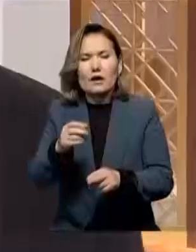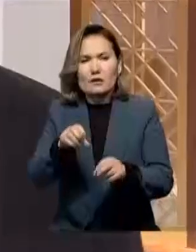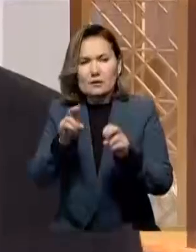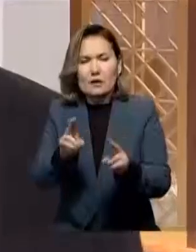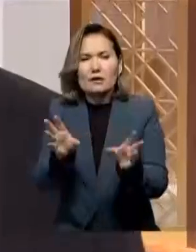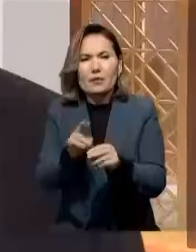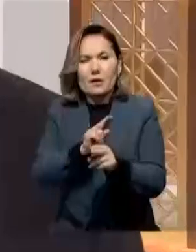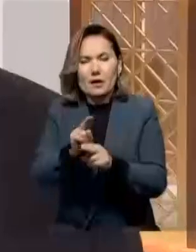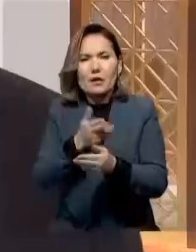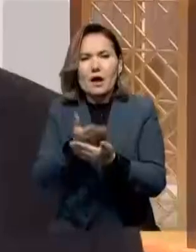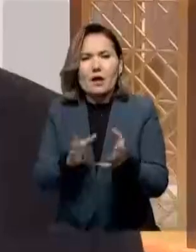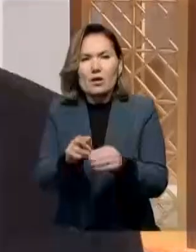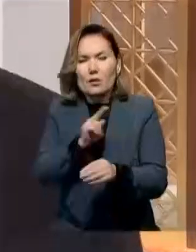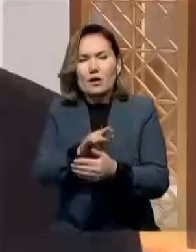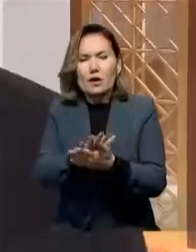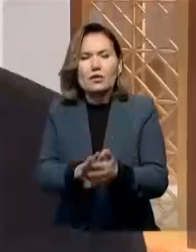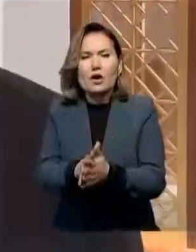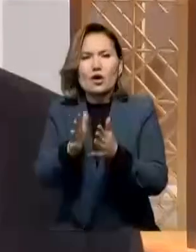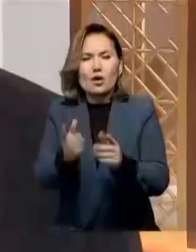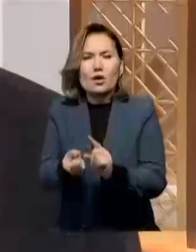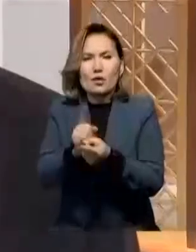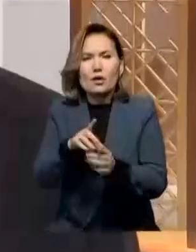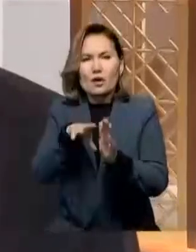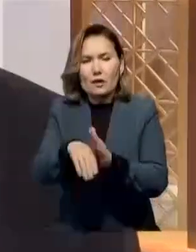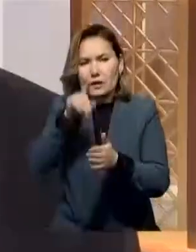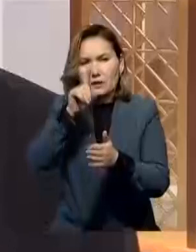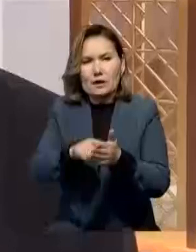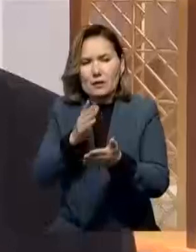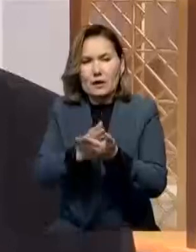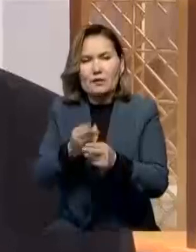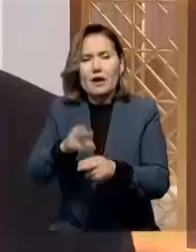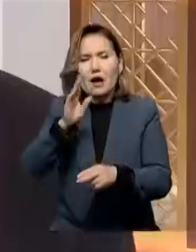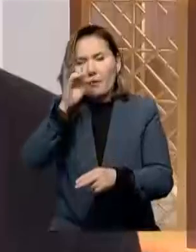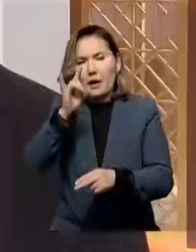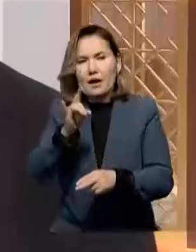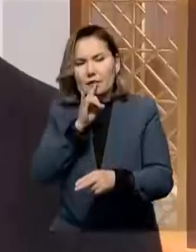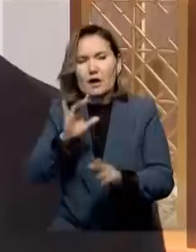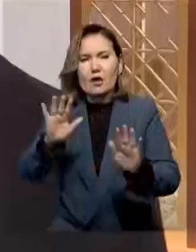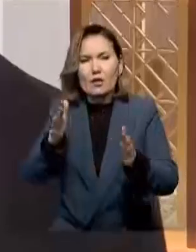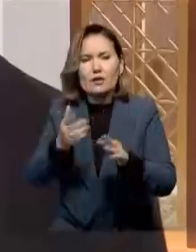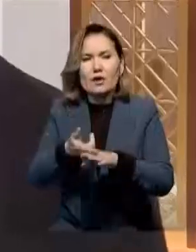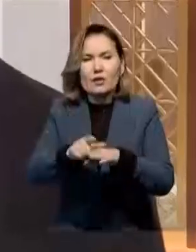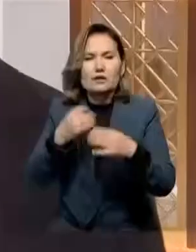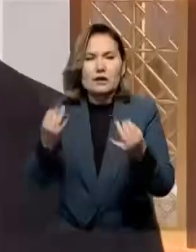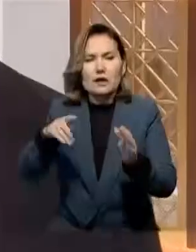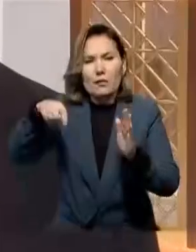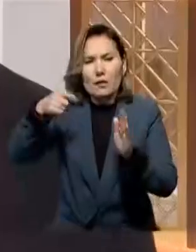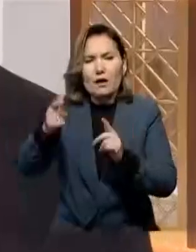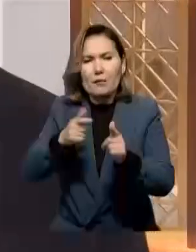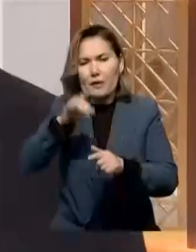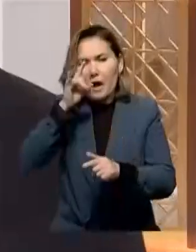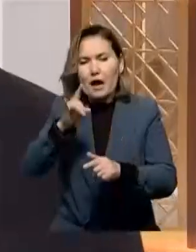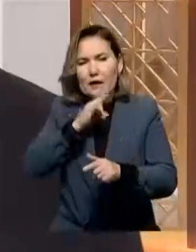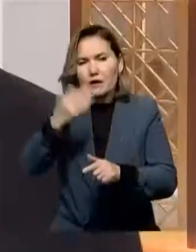осы ынтымақтастығымызды бұдан да үлкен әріптестікке айналдыра алатынымызға сенімдімін. Мысалы, алда Қазақстанда оқиғалар жайлы материалдар жасап, Қазақстан